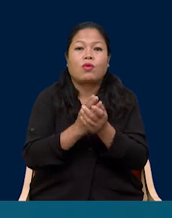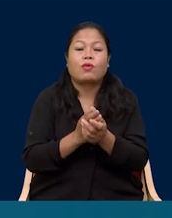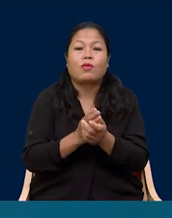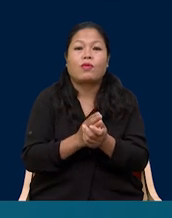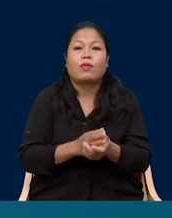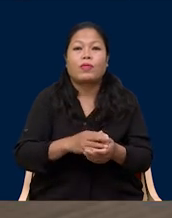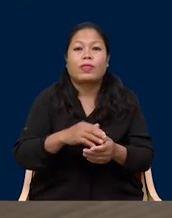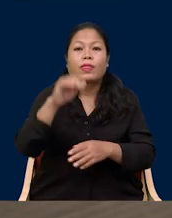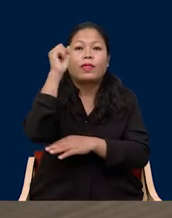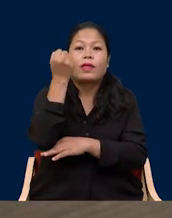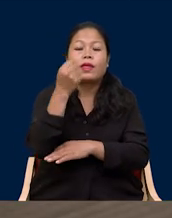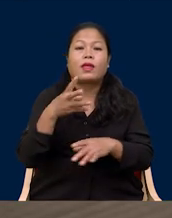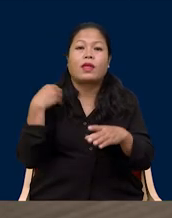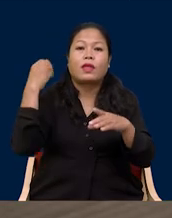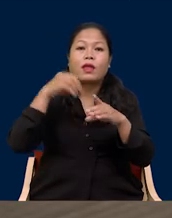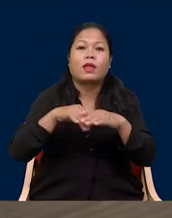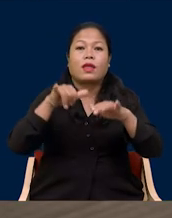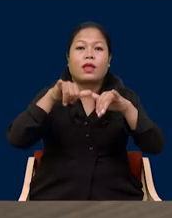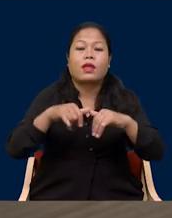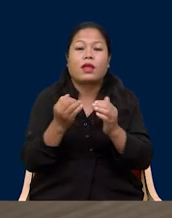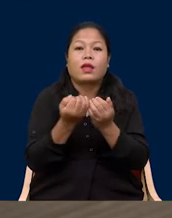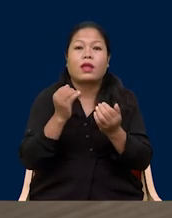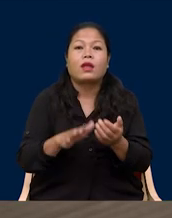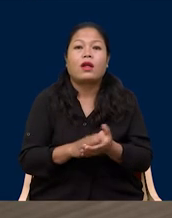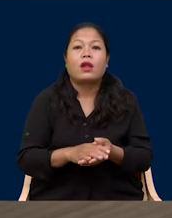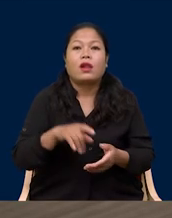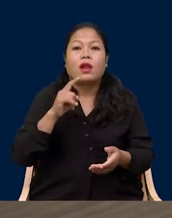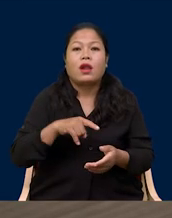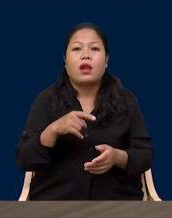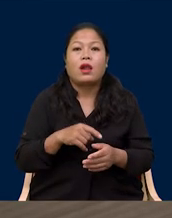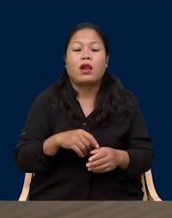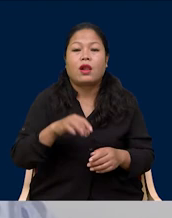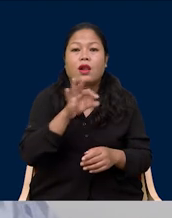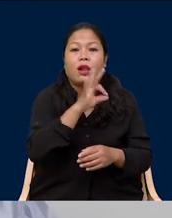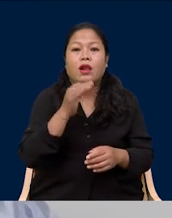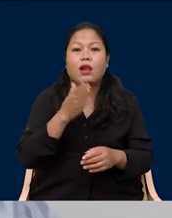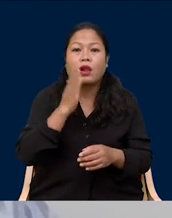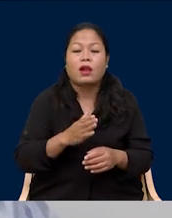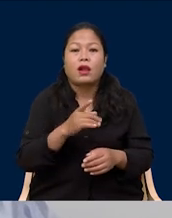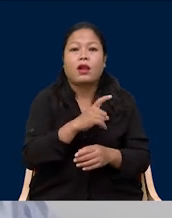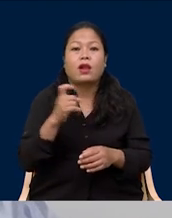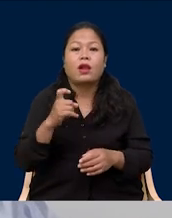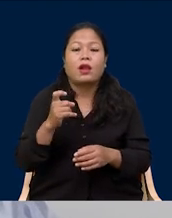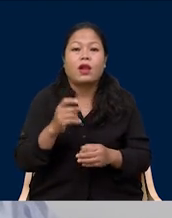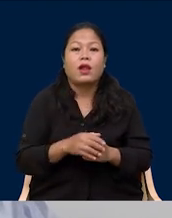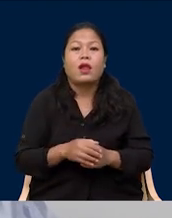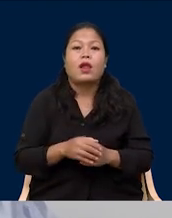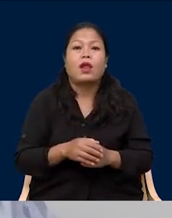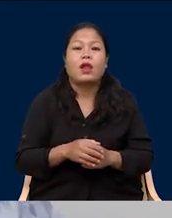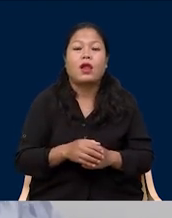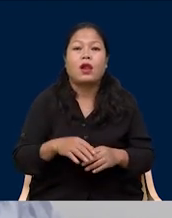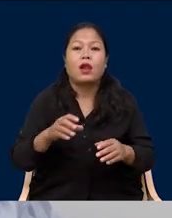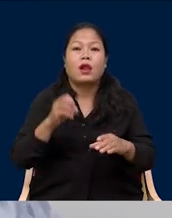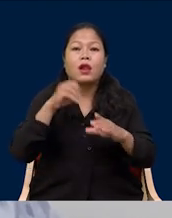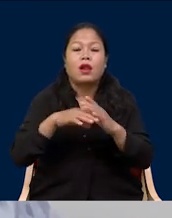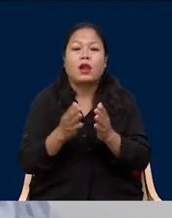महत्त्वपूर्ण डकुमेन्ट छ र त्यो अनुकूलन राष्ट्रिय अनुकूलन योजना तयार गर्दाखेरि पनि हामीले यो प्रिन्सिपललाई आत्मसात